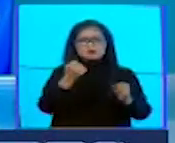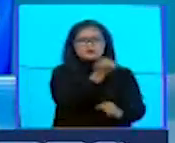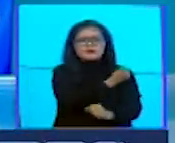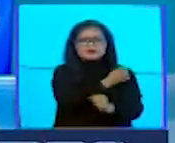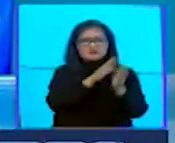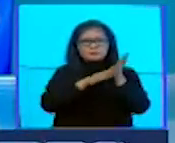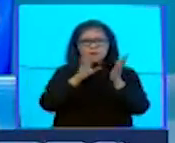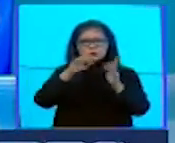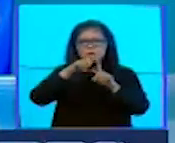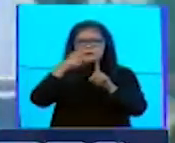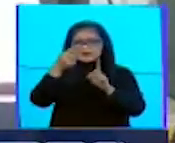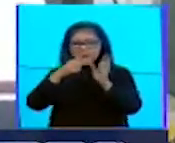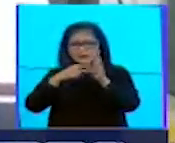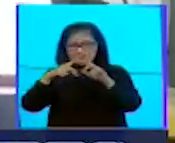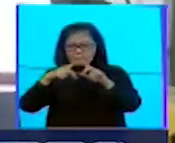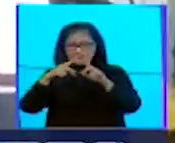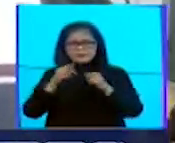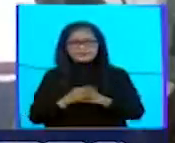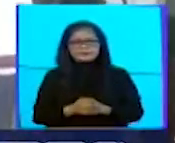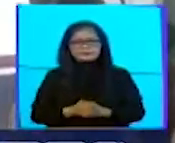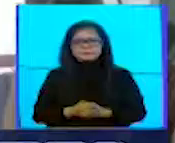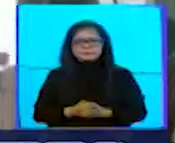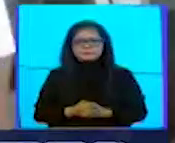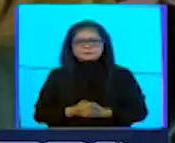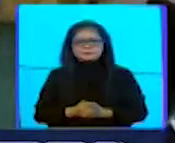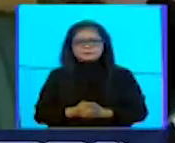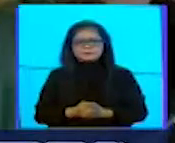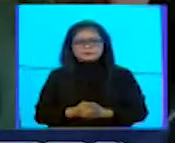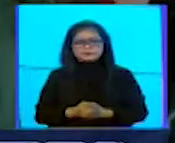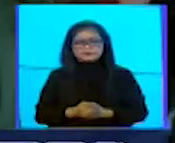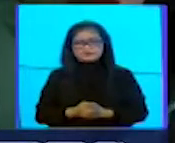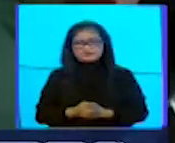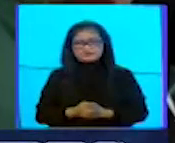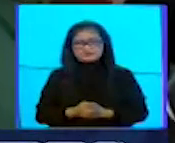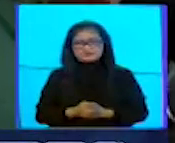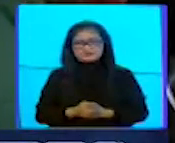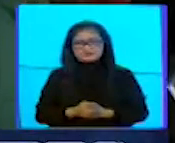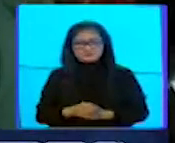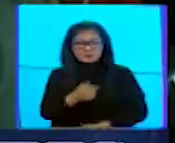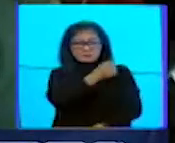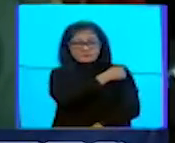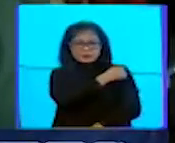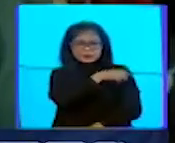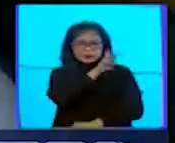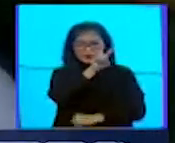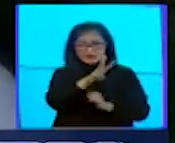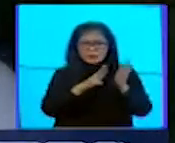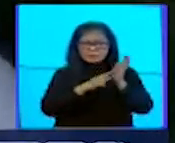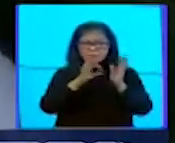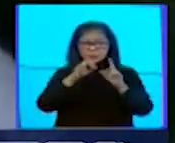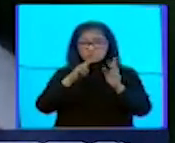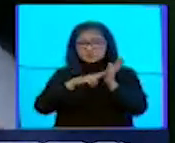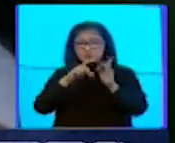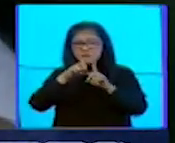kesehatan Indonesia Gusdur ketiga vaksin modern yang diberikan kepada pejabat daerah di